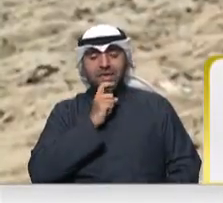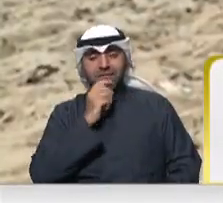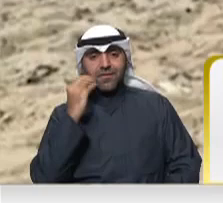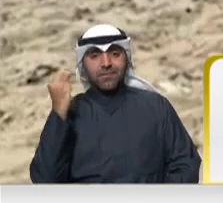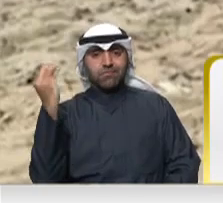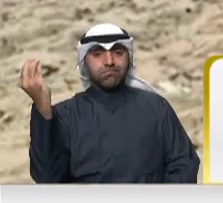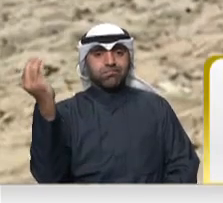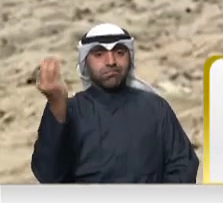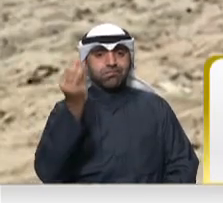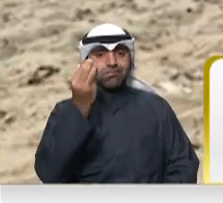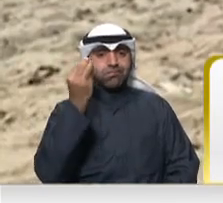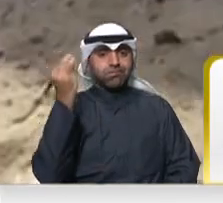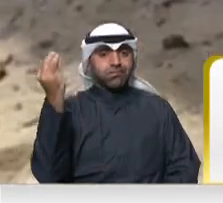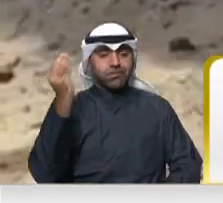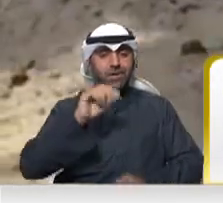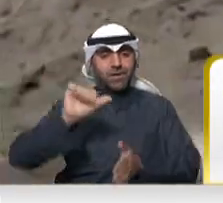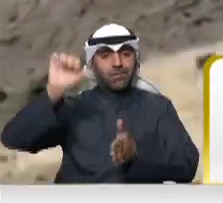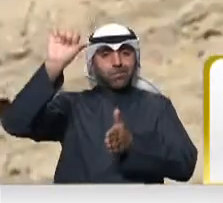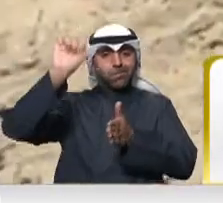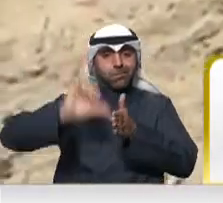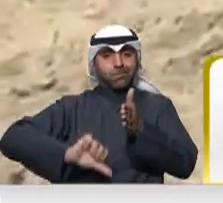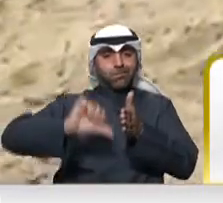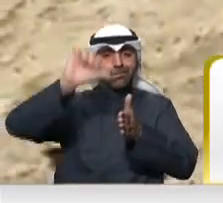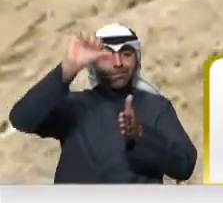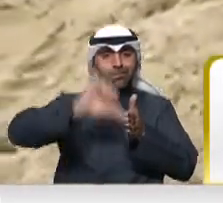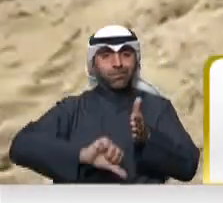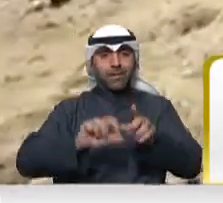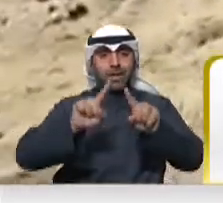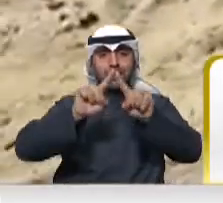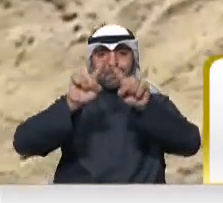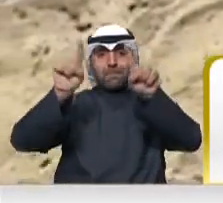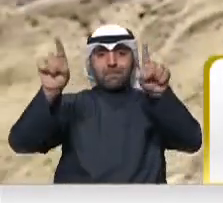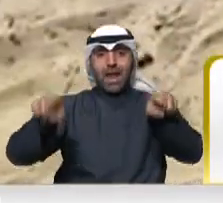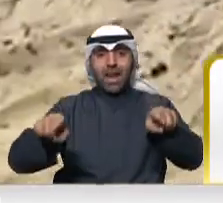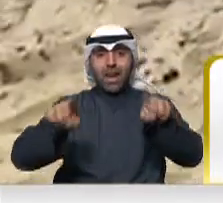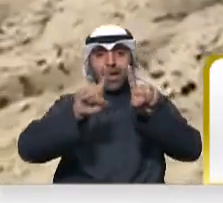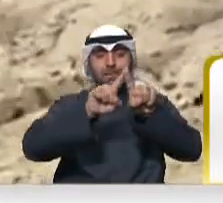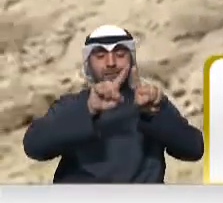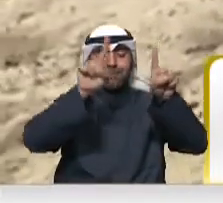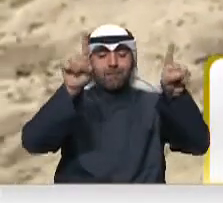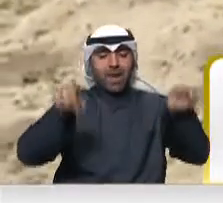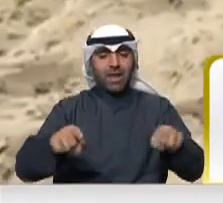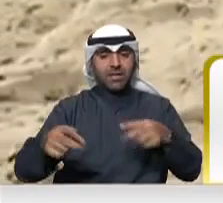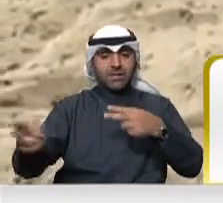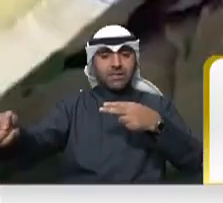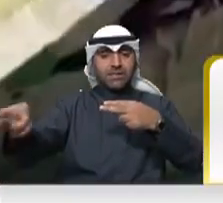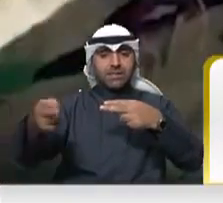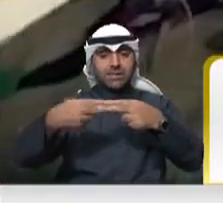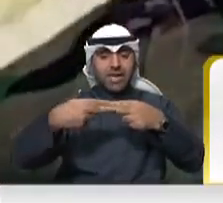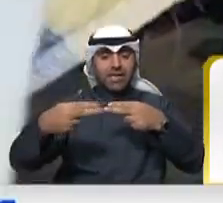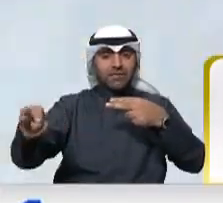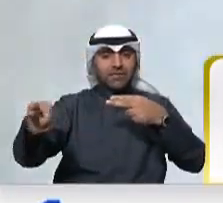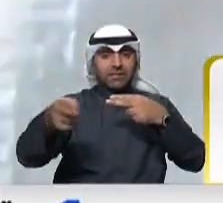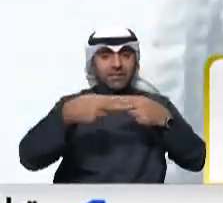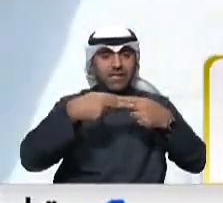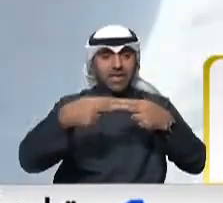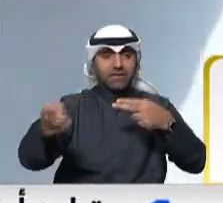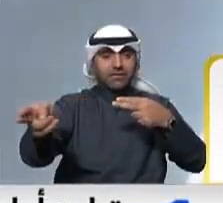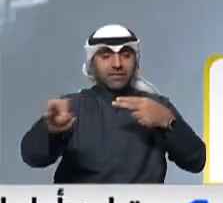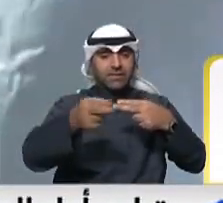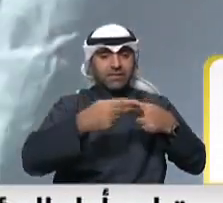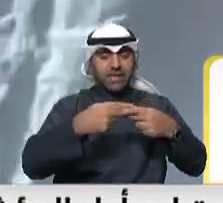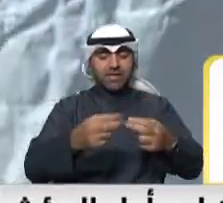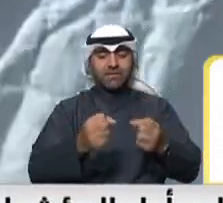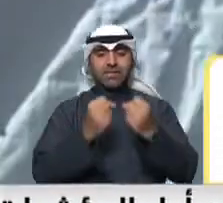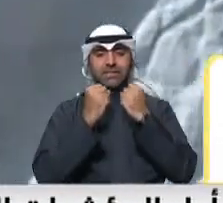الام جاء فيه ان 28 اما من بين 67 اسيره يقبعن في السجون الاسرائيليه البيان